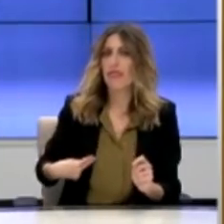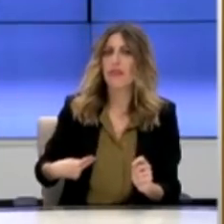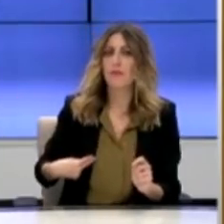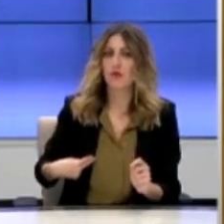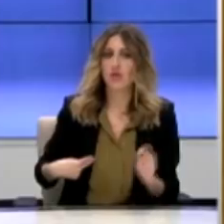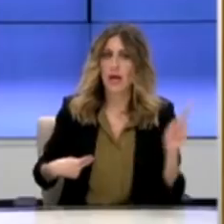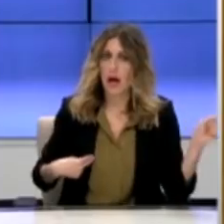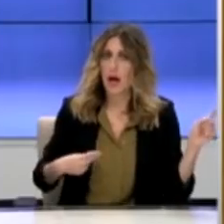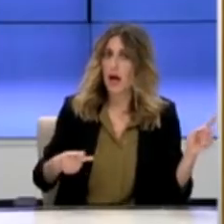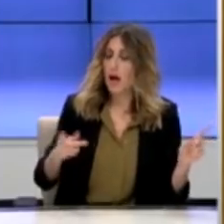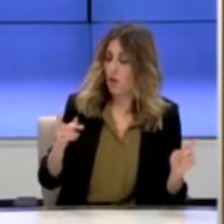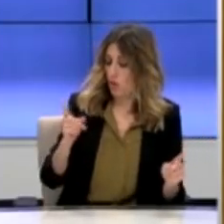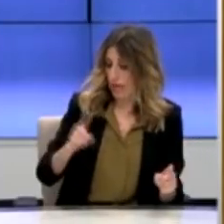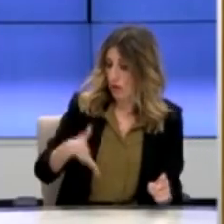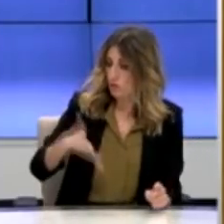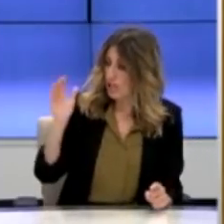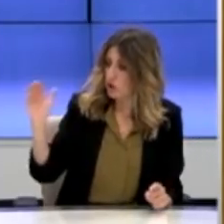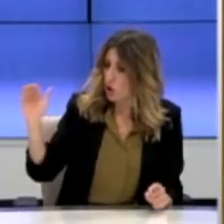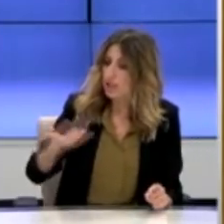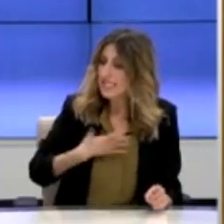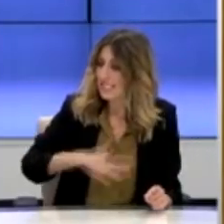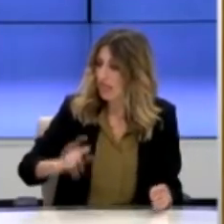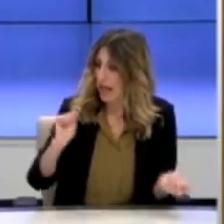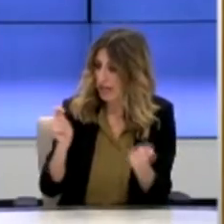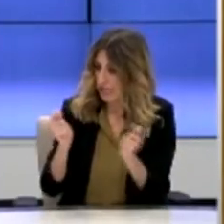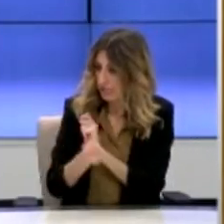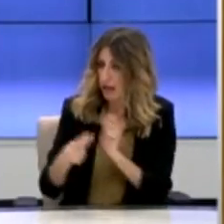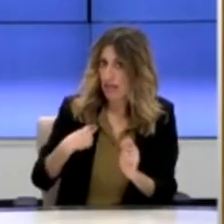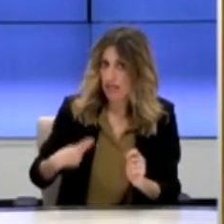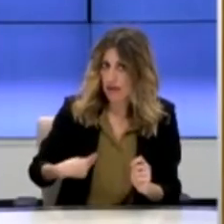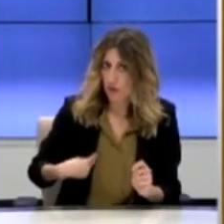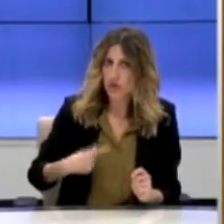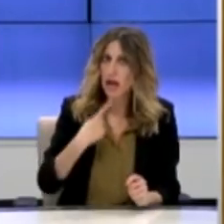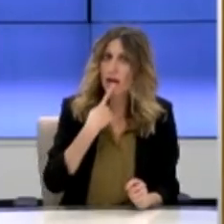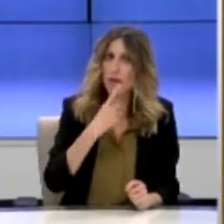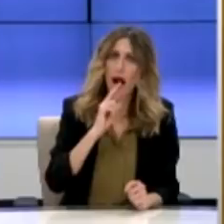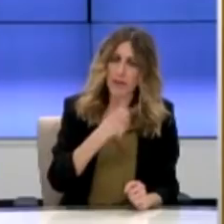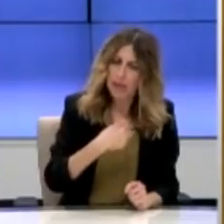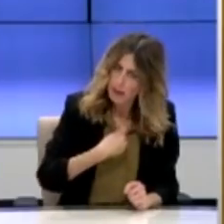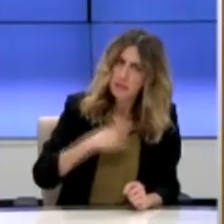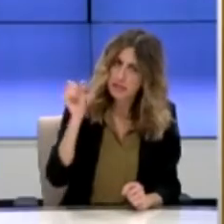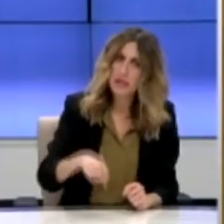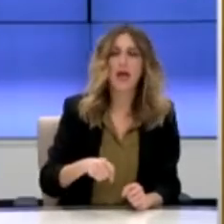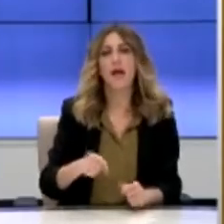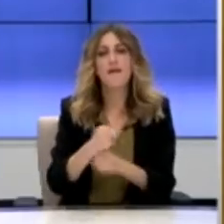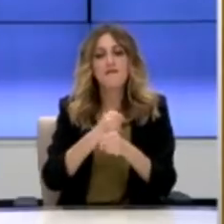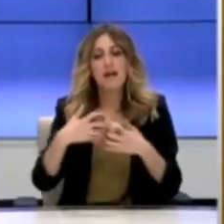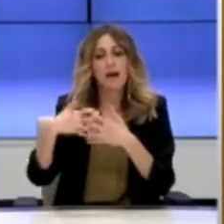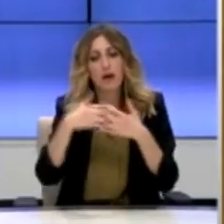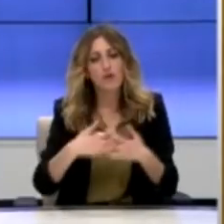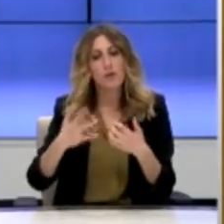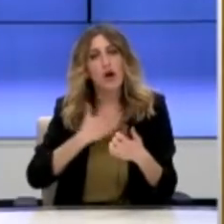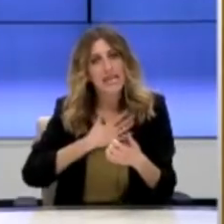εδώ μέσα το λέμε και στον ελληνικό λαό το λέμε. Να κοινωνικοποιηθούν οι φαρμακοβιομηχανίες, λέμε. Γιατί μόνο έτσι